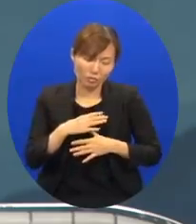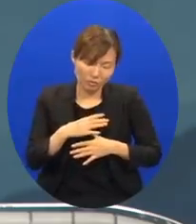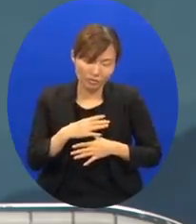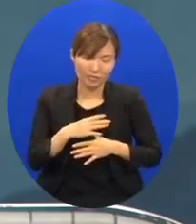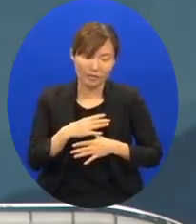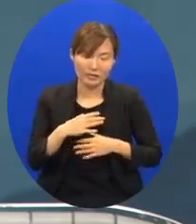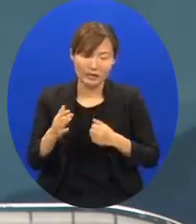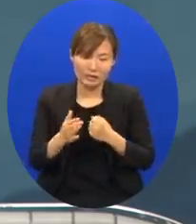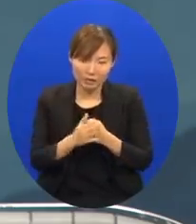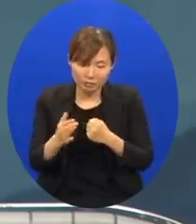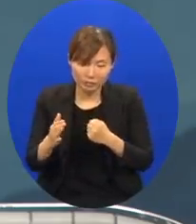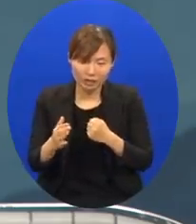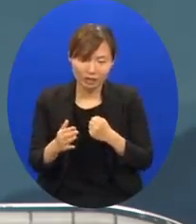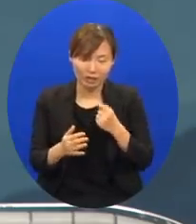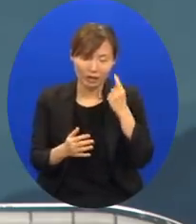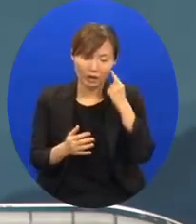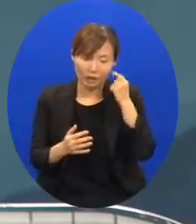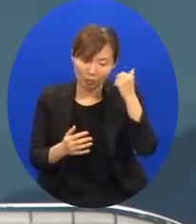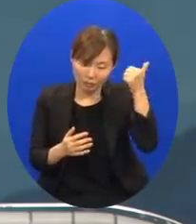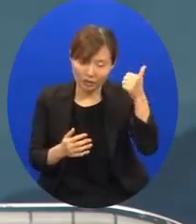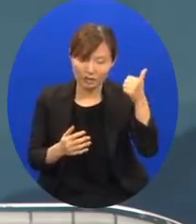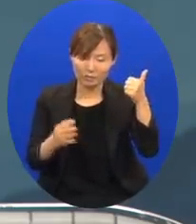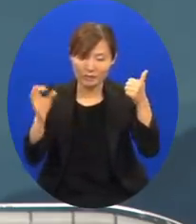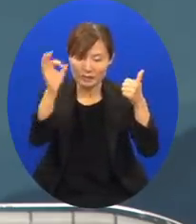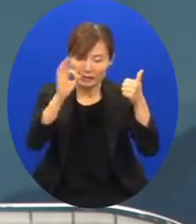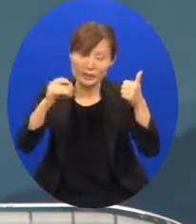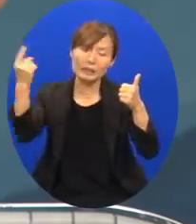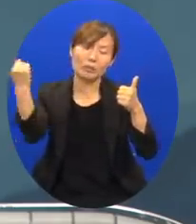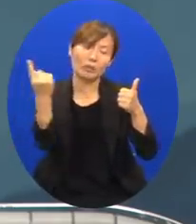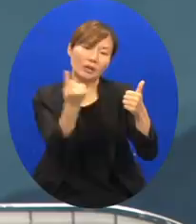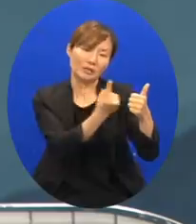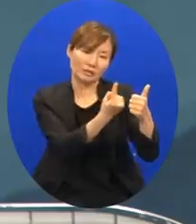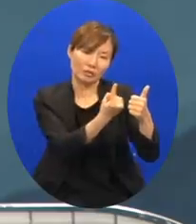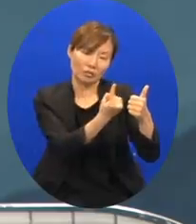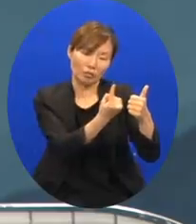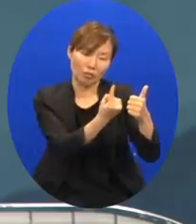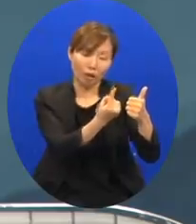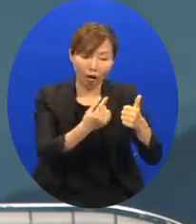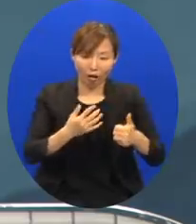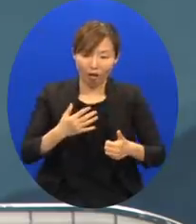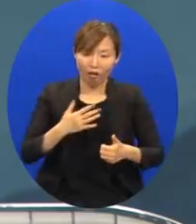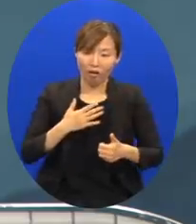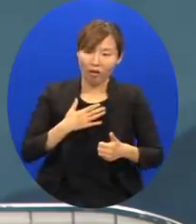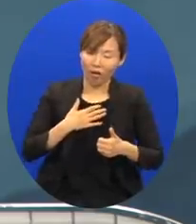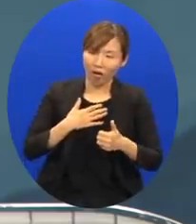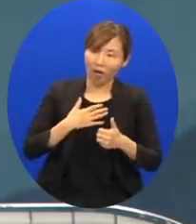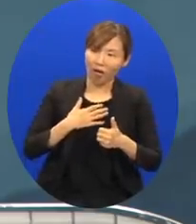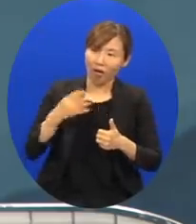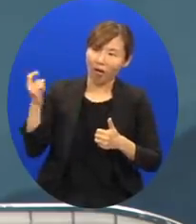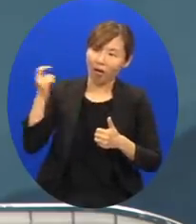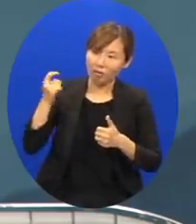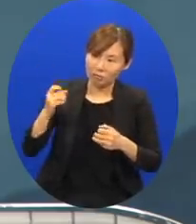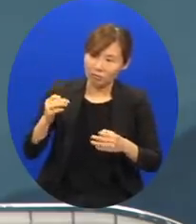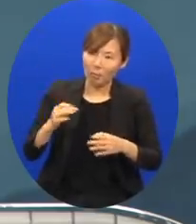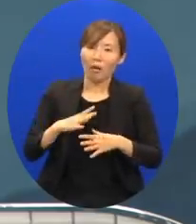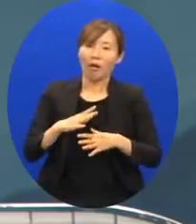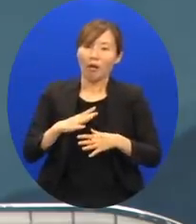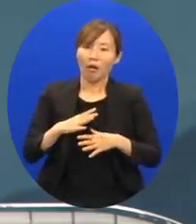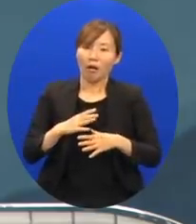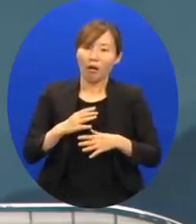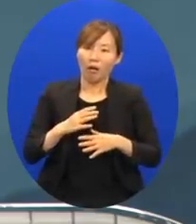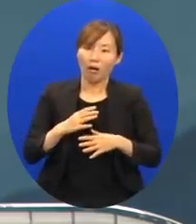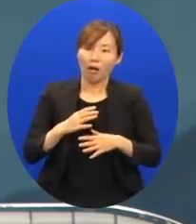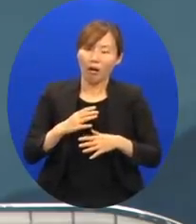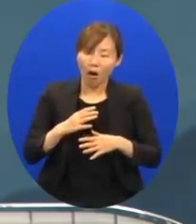찾아온 거예요 제가 그 전도사님이 그런 모습인 줄은 상상도 못했어요 그런데 그런 고백을 할 수